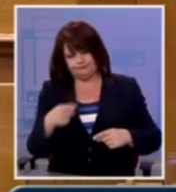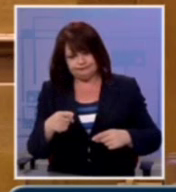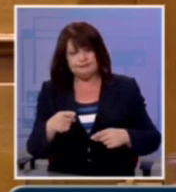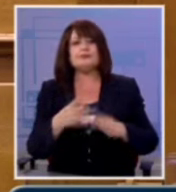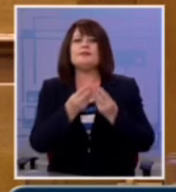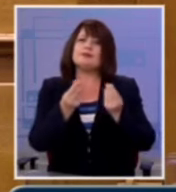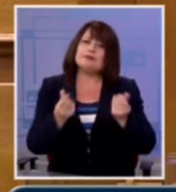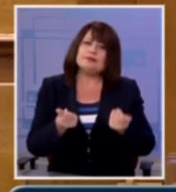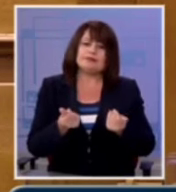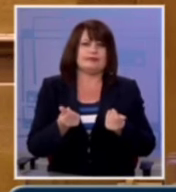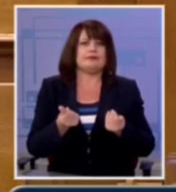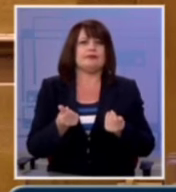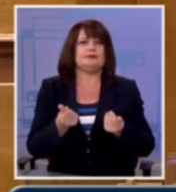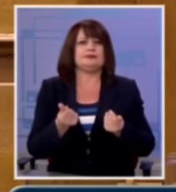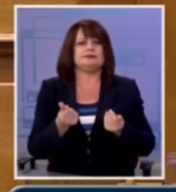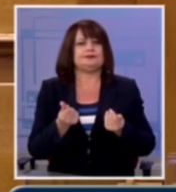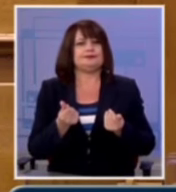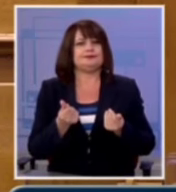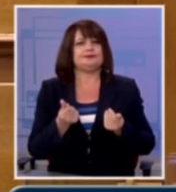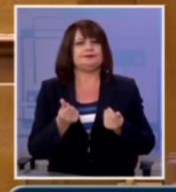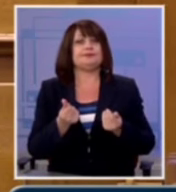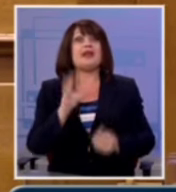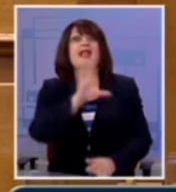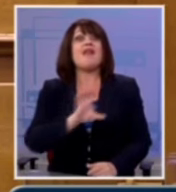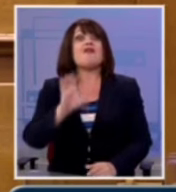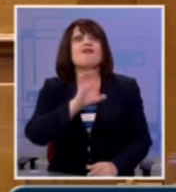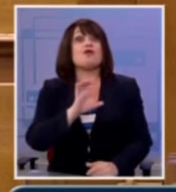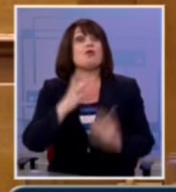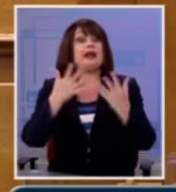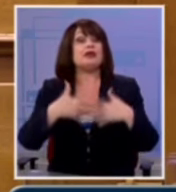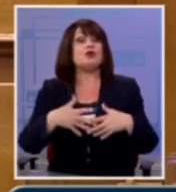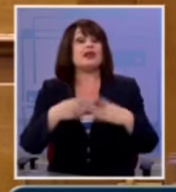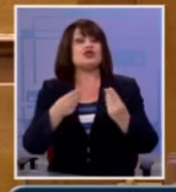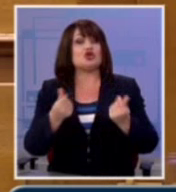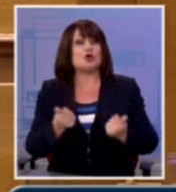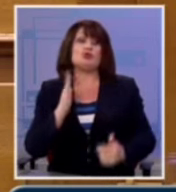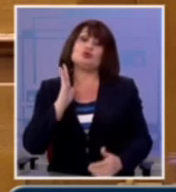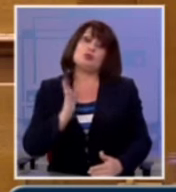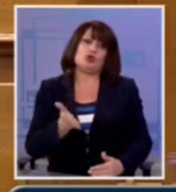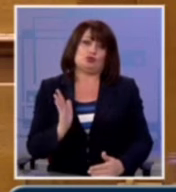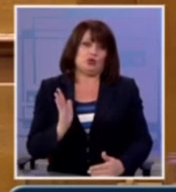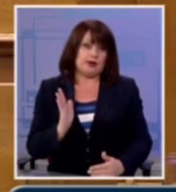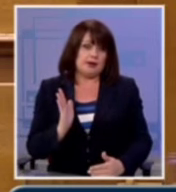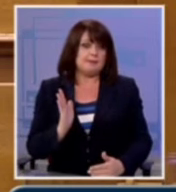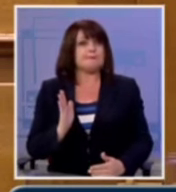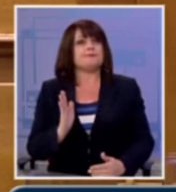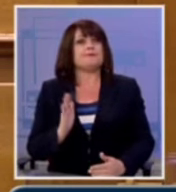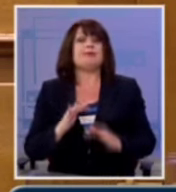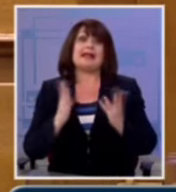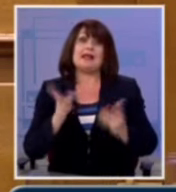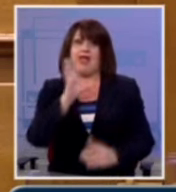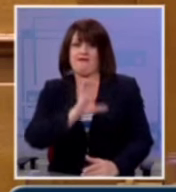τον τρόπο με τον οποίο η ίδια η Ευρώπη λειτουργεί και μπορεί να λειτουργήσει, η